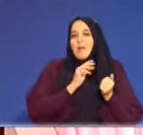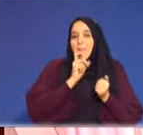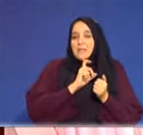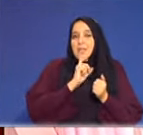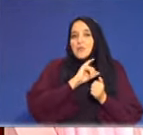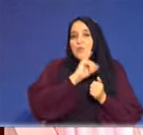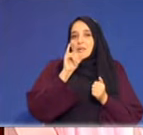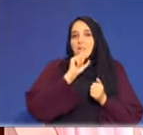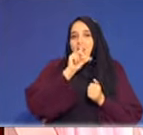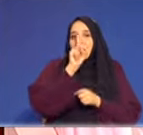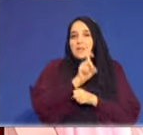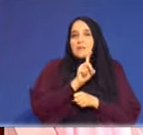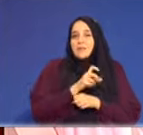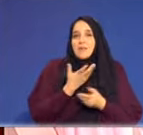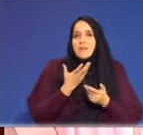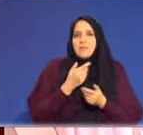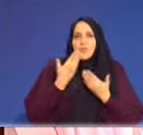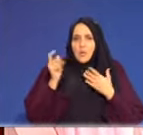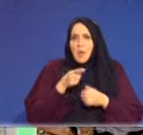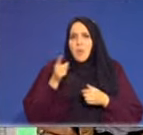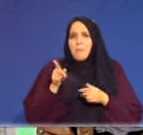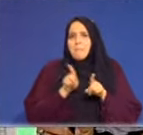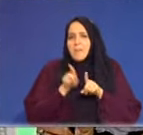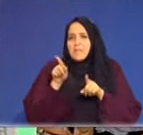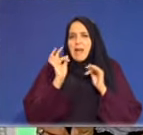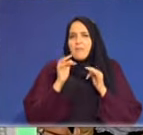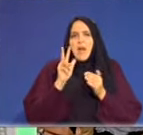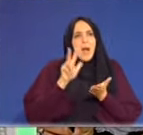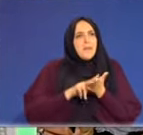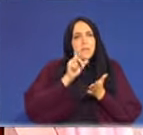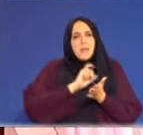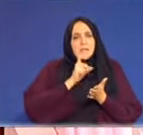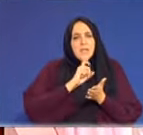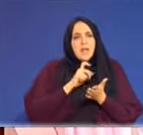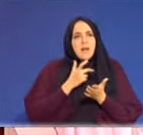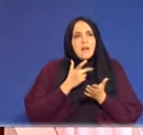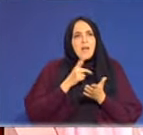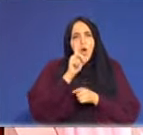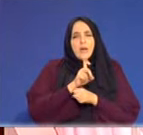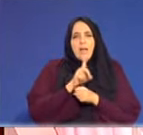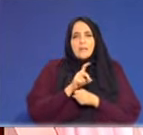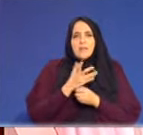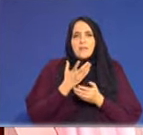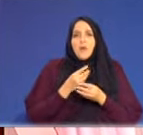من فتح ملف تحقيق بعمق في المسألة، خاصة مع هذه الظاهرة نتاع التخويف، تخويف